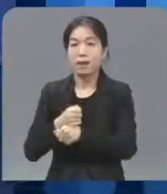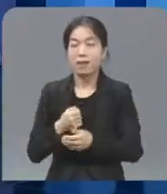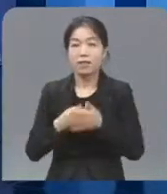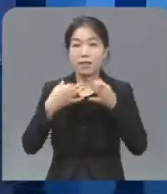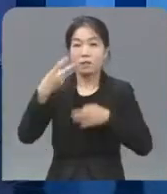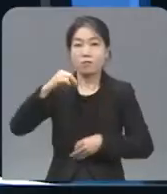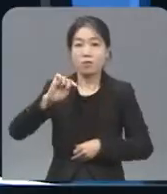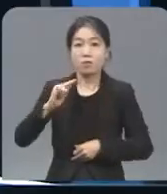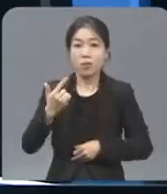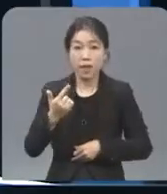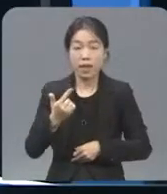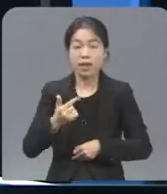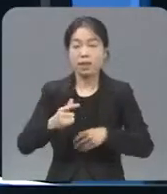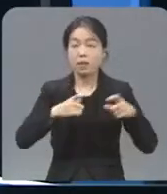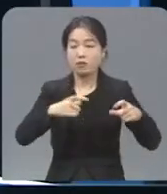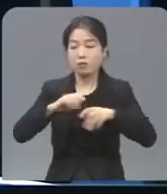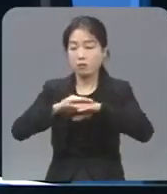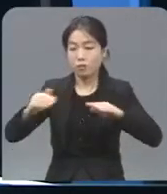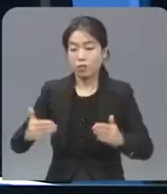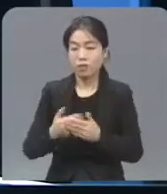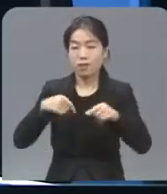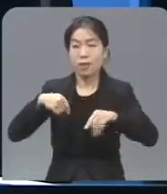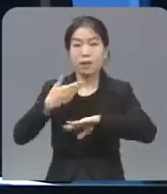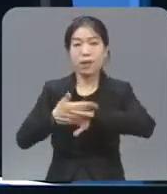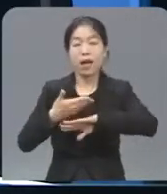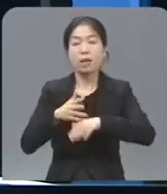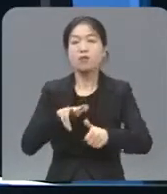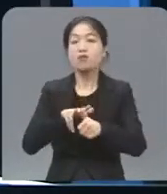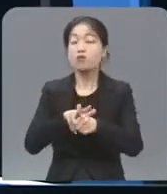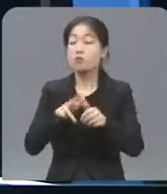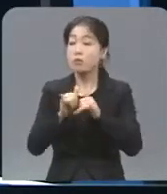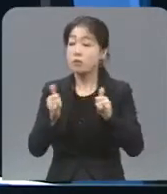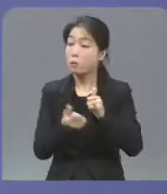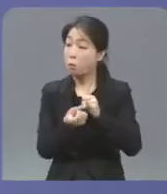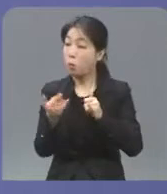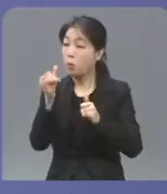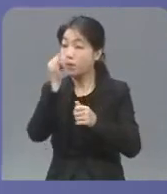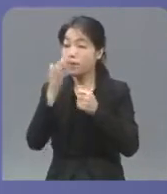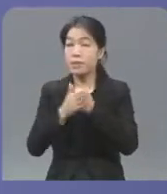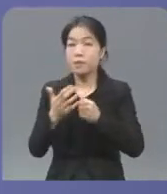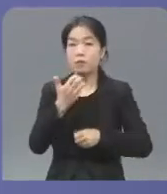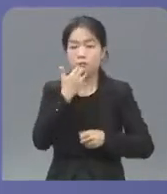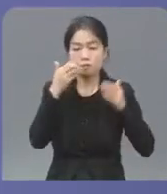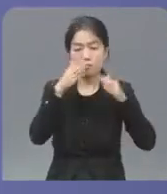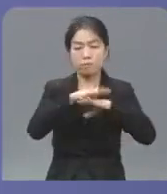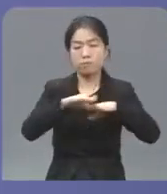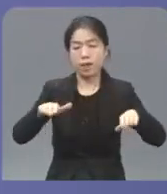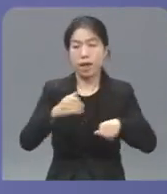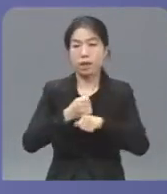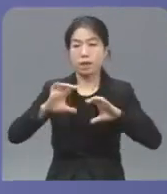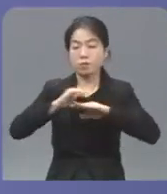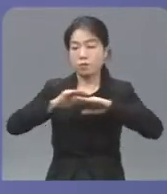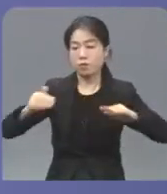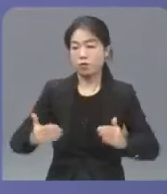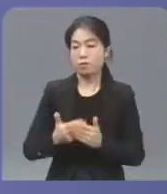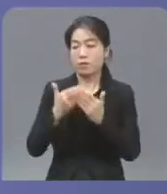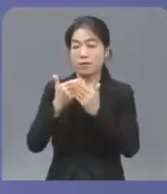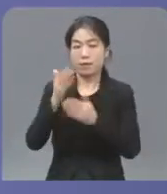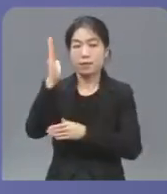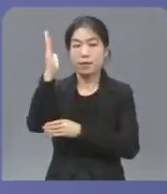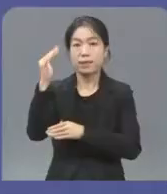김두관 후보는 지역 균형 정책이 다른 후보들에게 도 확산되고 있다며 서울 공화국 해체와 국가균형발전 을